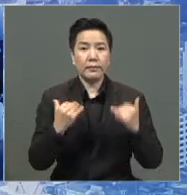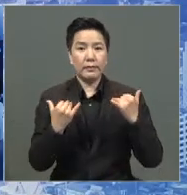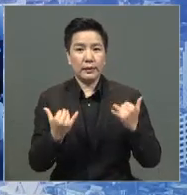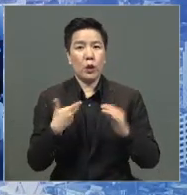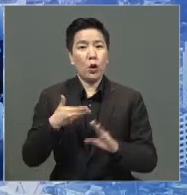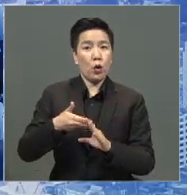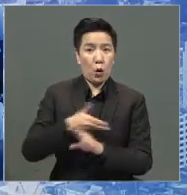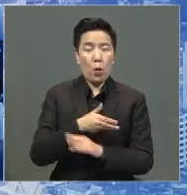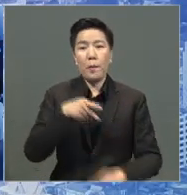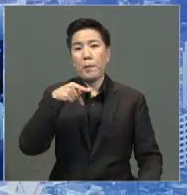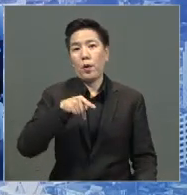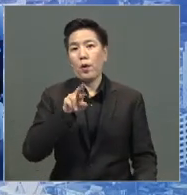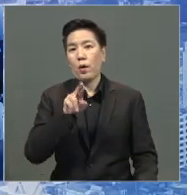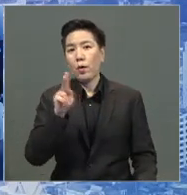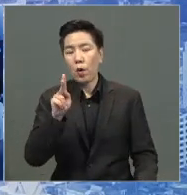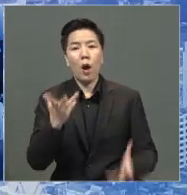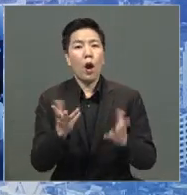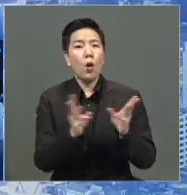ก็เป็นประเด็นที่ตอนนี้อันด่านของมาเลเซียที่ประดังเบซาร์เนี่ยหน้าที่ที่เชื่อมกับทางไทยเราเนี่ยก็บอกว่าอาจจะต้องมีการปิดด่านตรงนี้เพื่อที่จะทำความสะอาดเพื่อที่จะดูแลสุขลักษณะเลยต่างๆไว้ก็ทางกระทรวงการต่างประเทศก็ให้ผมนำเรียนนะครับว่าอาจจะมีประเด็นว่าอาจจะต้องเดิมจำได้ไหมครับที่สะเดาก็มีการติดเชื้อก็เลยปิดได้สะเดาไปก็มาเปิดที่ประดับเอสอาร์แทนตอนนี้ไปทำเอสอาร์ก็รับคนไข้ที่มีอาการติดเชื้อผ่านเข้ามาก็อาจจะต้องมีการปิดตรงนี้ในฝั่งของทางแมรีเราเองก็ต้องได้รับผลกระทบฉะนั้นสิ่งที่เรายืนยันหรือนำเรียนไปว่าจะขอให้คนไทยรีบกลับมานะครับก่อนที่บก.หรือว่ากับมาตรการต่างๆที่เราจะผ่อนคลายเนี่ยในเดือนมิถุนายนหรือช่วงของการที่จะเปิดเทอมในเดือนรกฎาคมเนี่ยจะได้รับคนไทยมาให้มาก